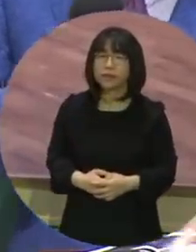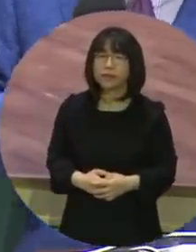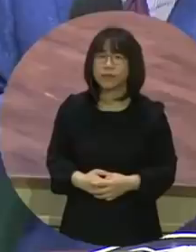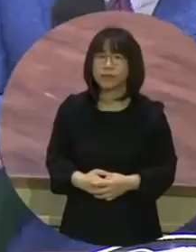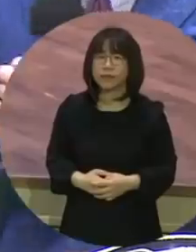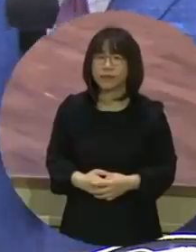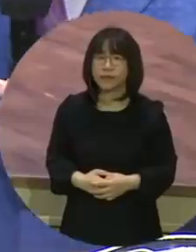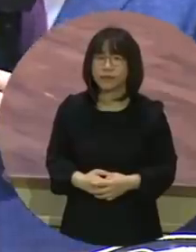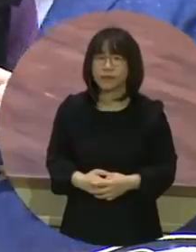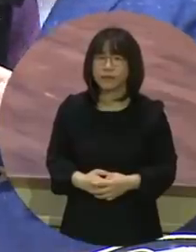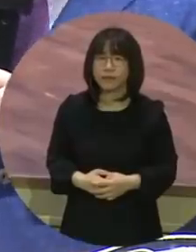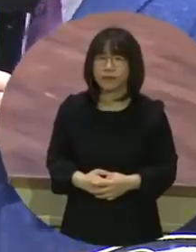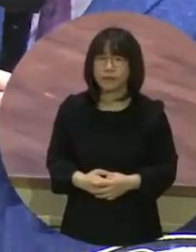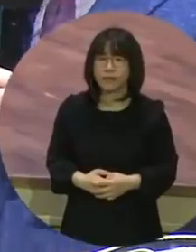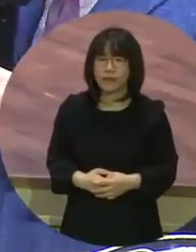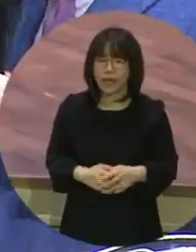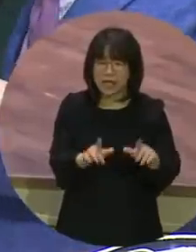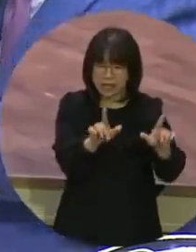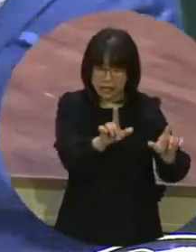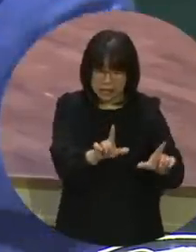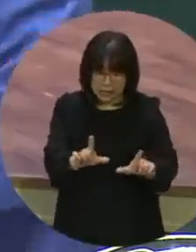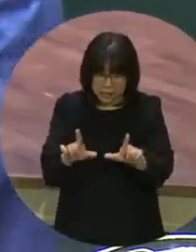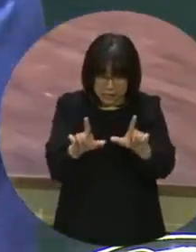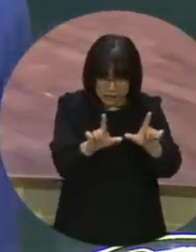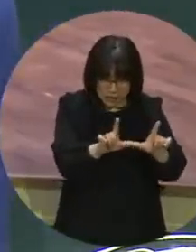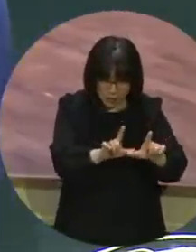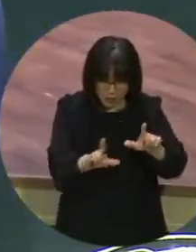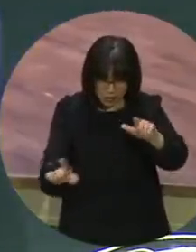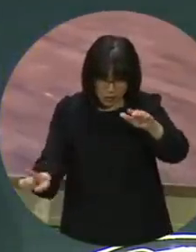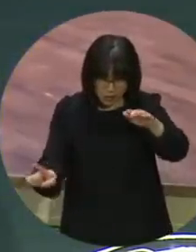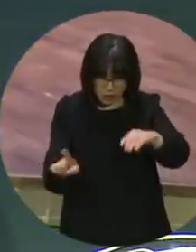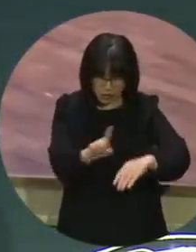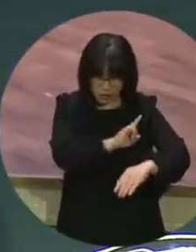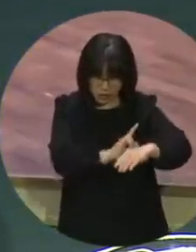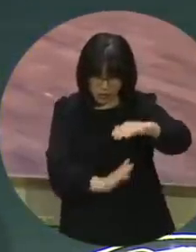그러니까 지상생애 최고의 절정이 뭐야? 십자가예요.